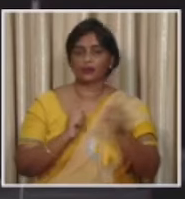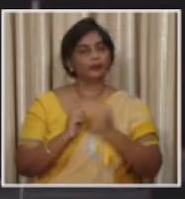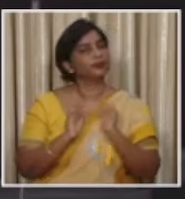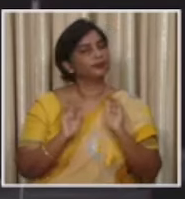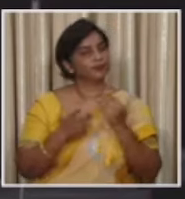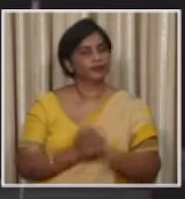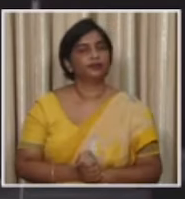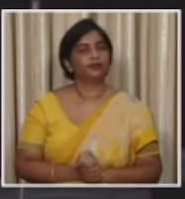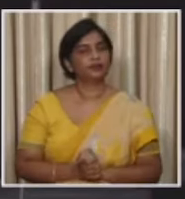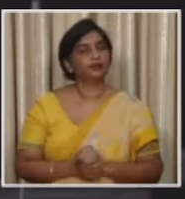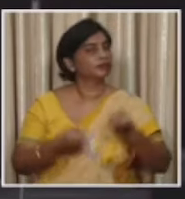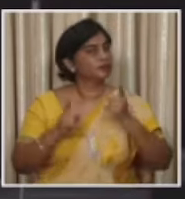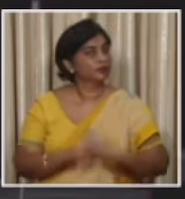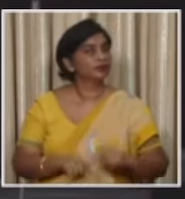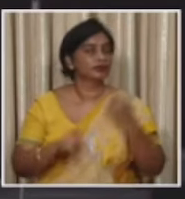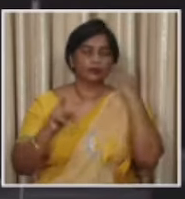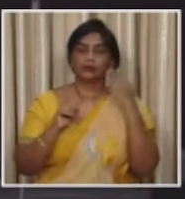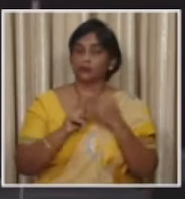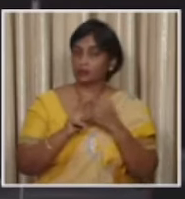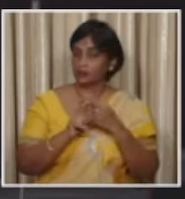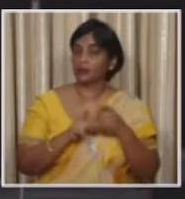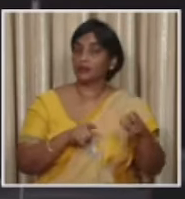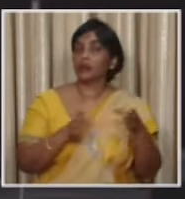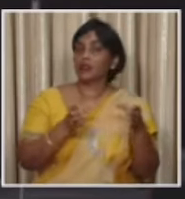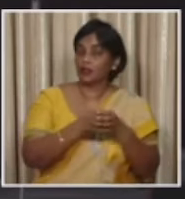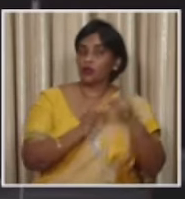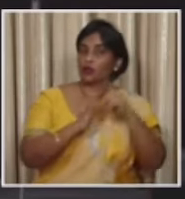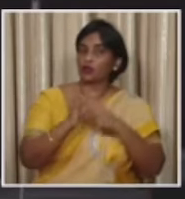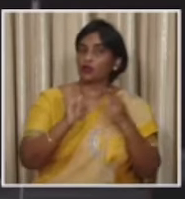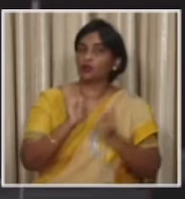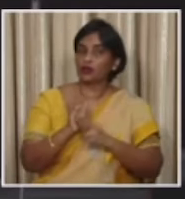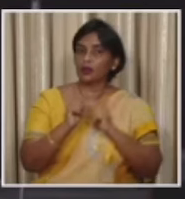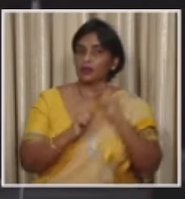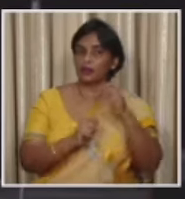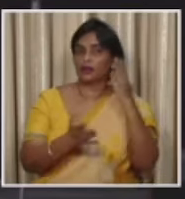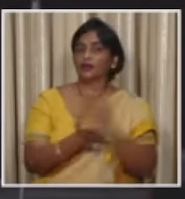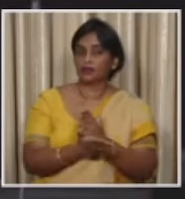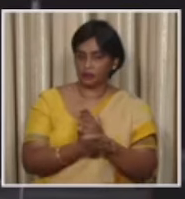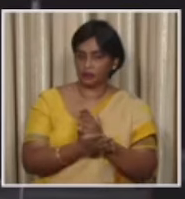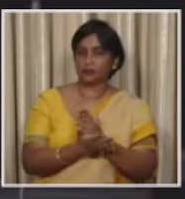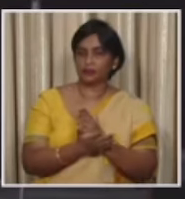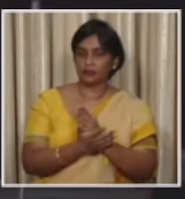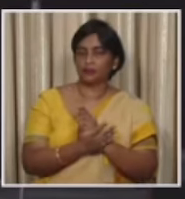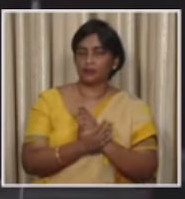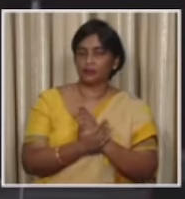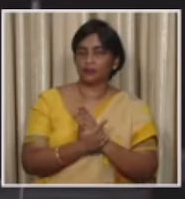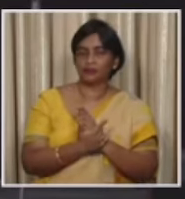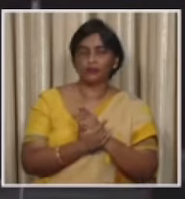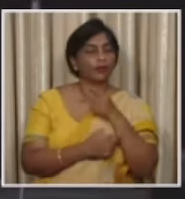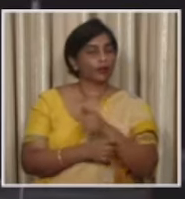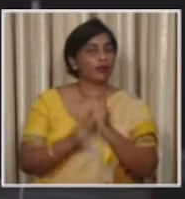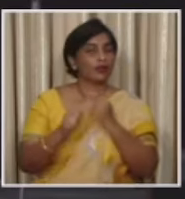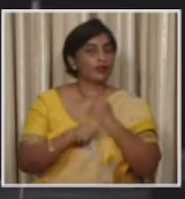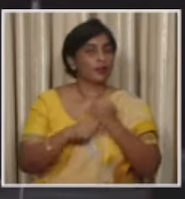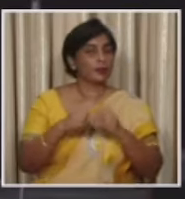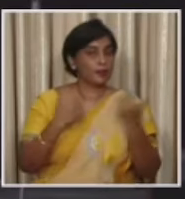ආරම්භ කරනවා. ඊළඟට අනික් කාණ්ඩ, ඒ කාණ්ඩවල ජූනි මාසයේ ගෙවීම නතර වෙලා තියෙනවා කිරියල් ඇමතුමා. මොකද ඒ අදාළ